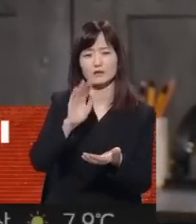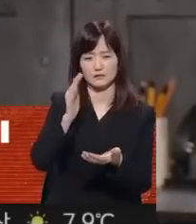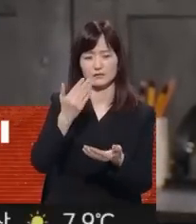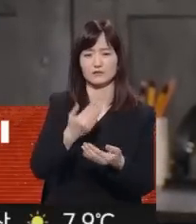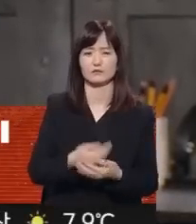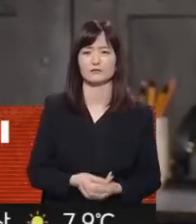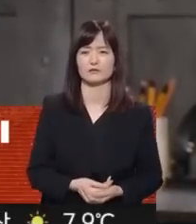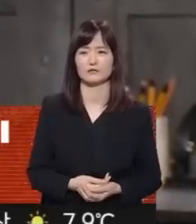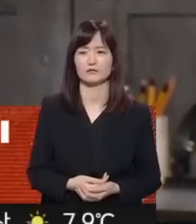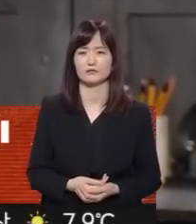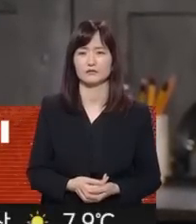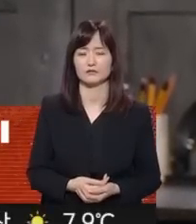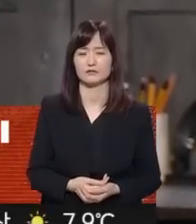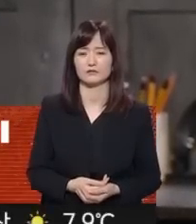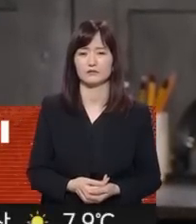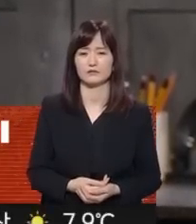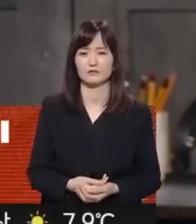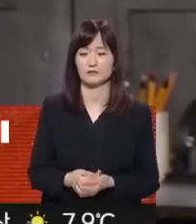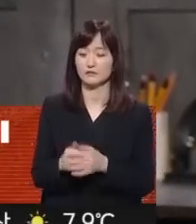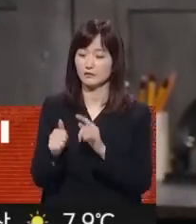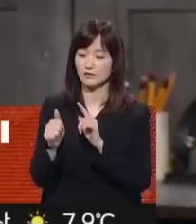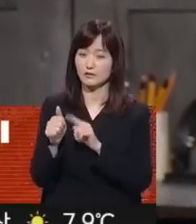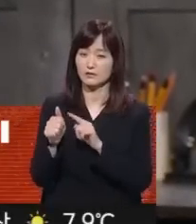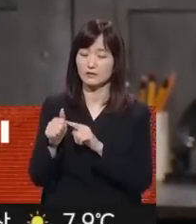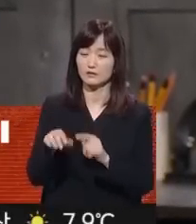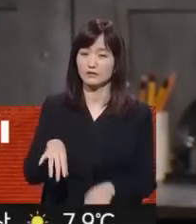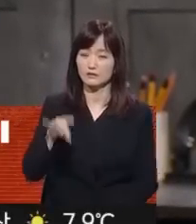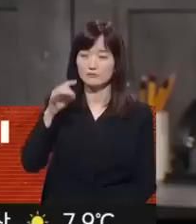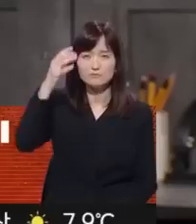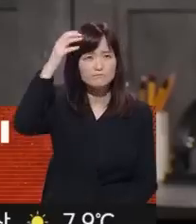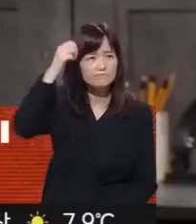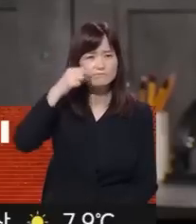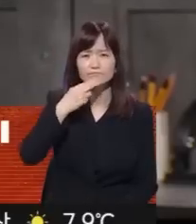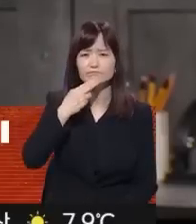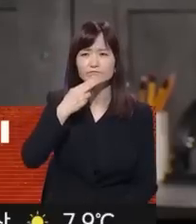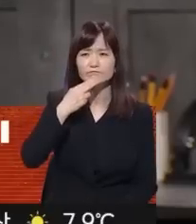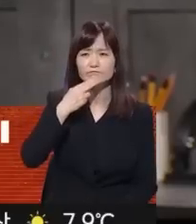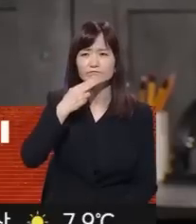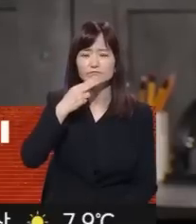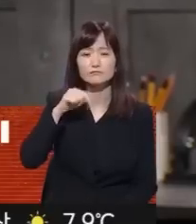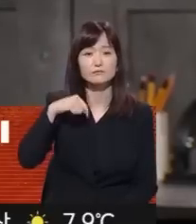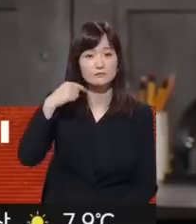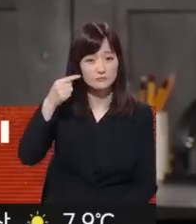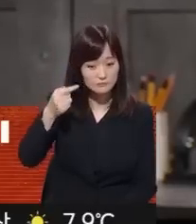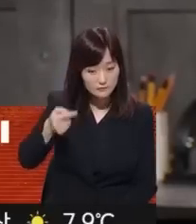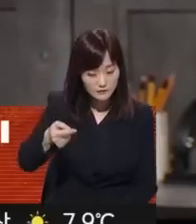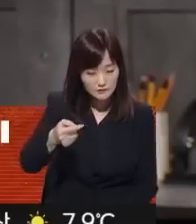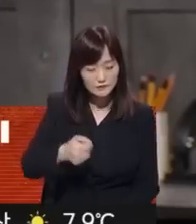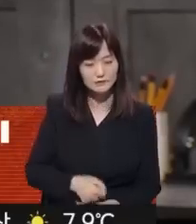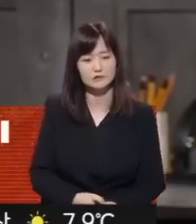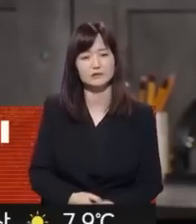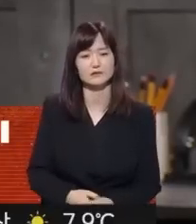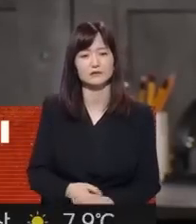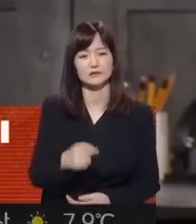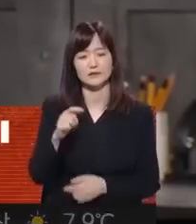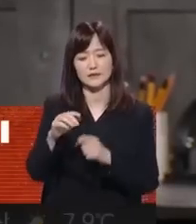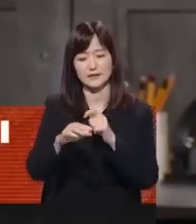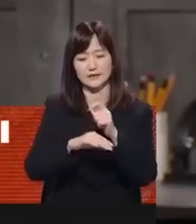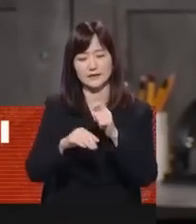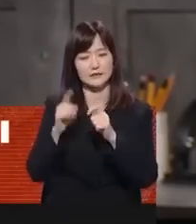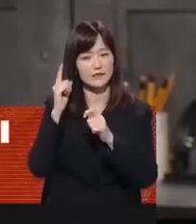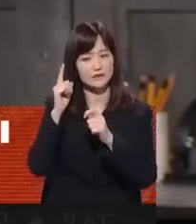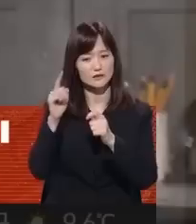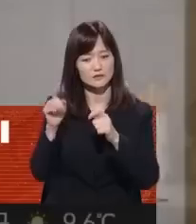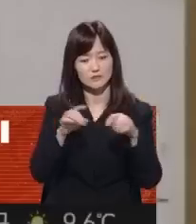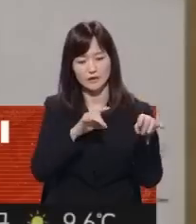지금이 가해자 이런 말을 했죠 처음에는 이제 기억이 나지 않고 뒤에 어플리케이션에 이제 결제했는 줄 알고 그것 때문에 이제